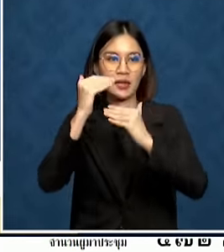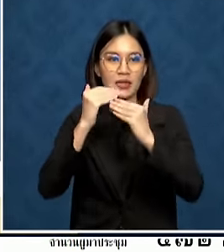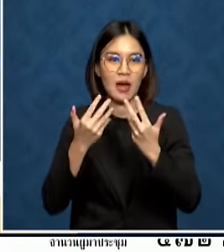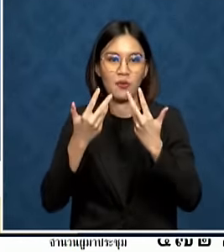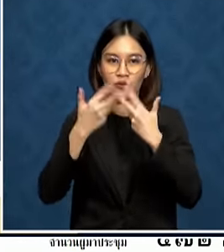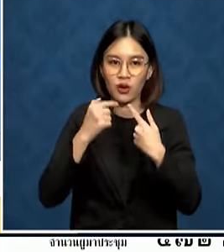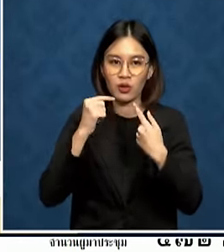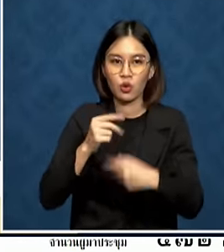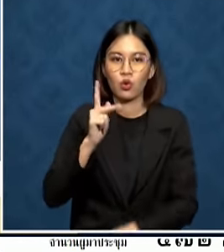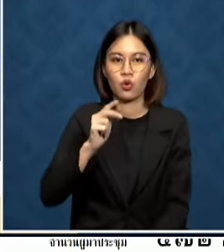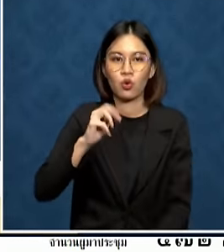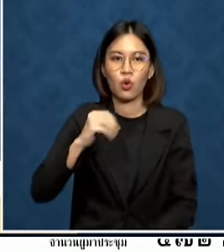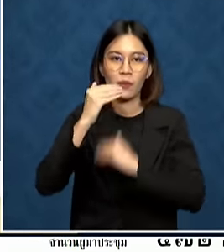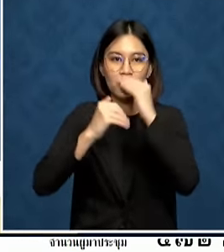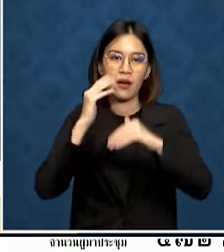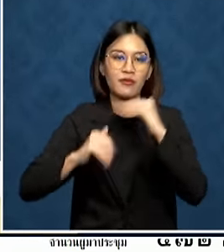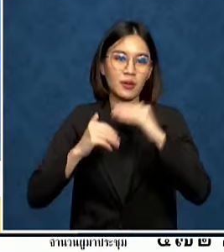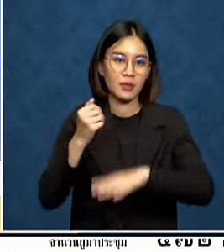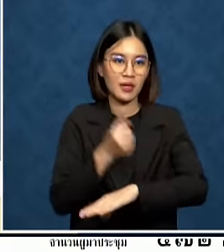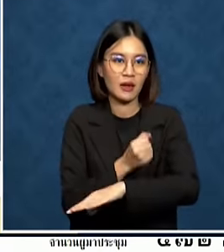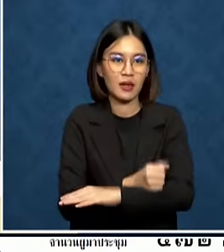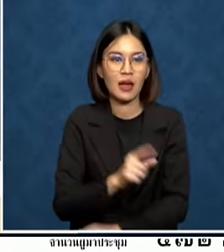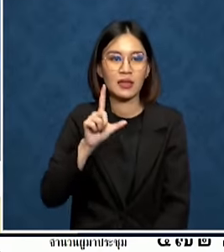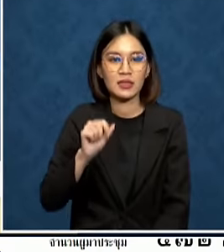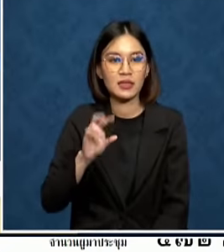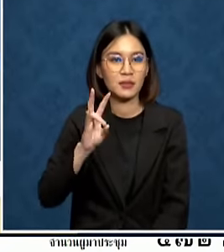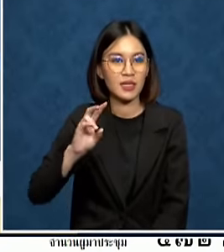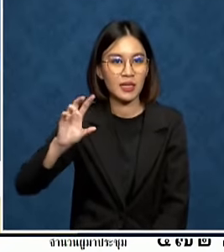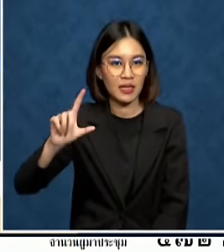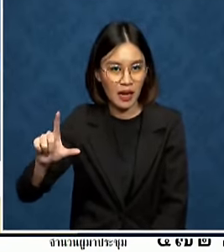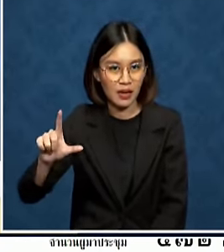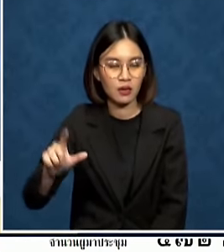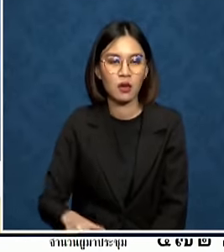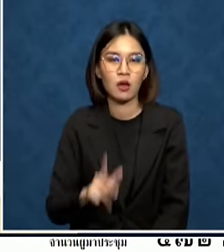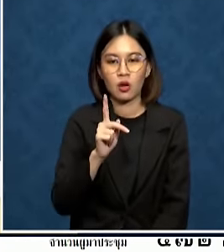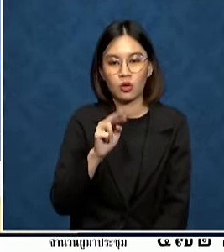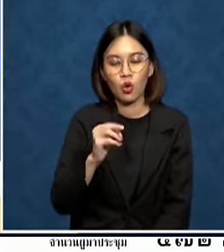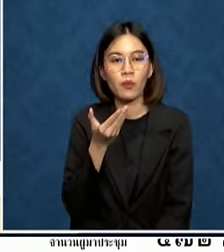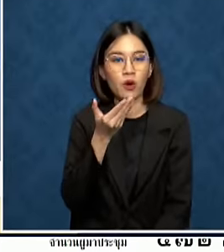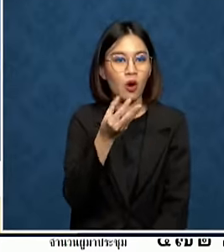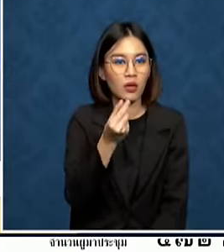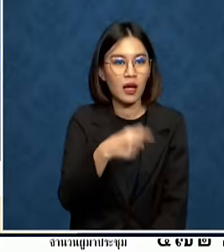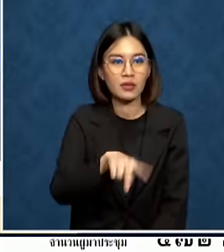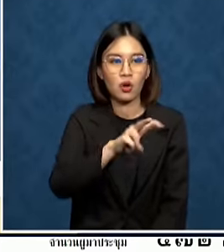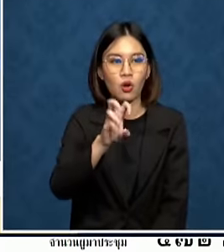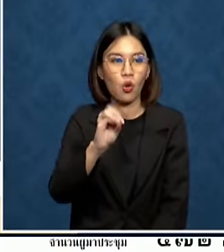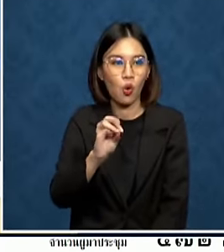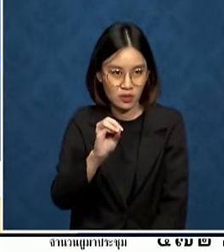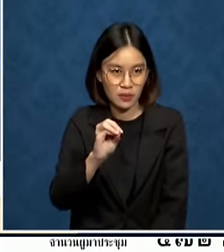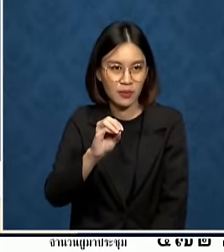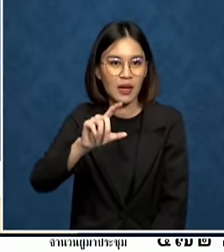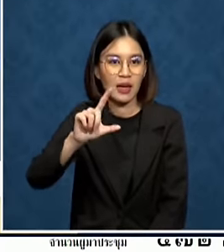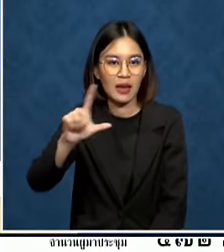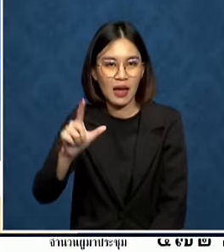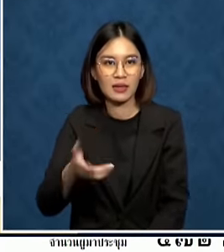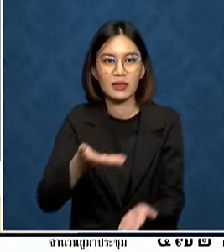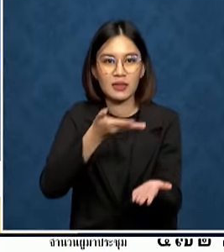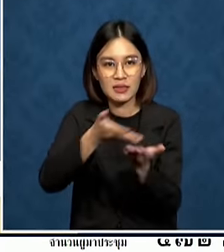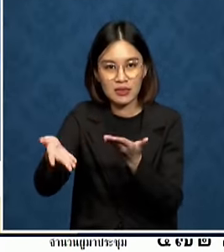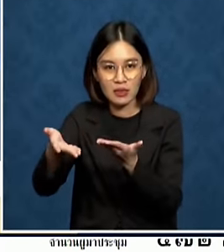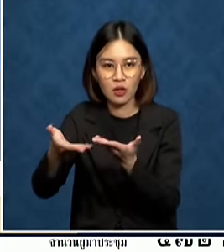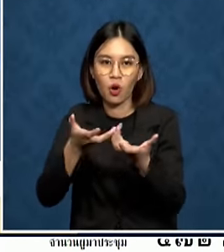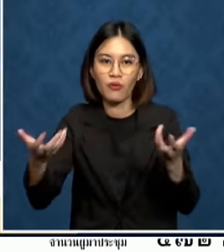ของกรมพัฒนาฝีมือแรงงานที่ได้มา 20 27ล้านนะครับที่จริงกรมตั้งคำขอไป 260ล้านเพื่อจัดซื้อชุดฝึก